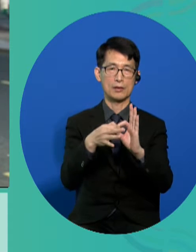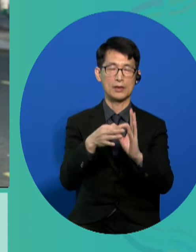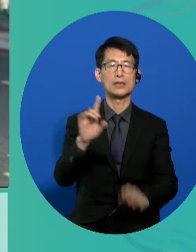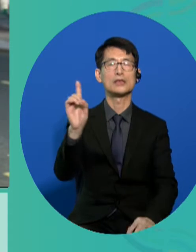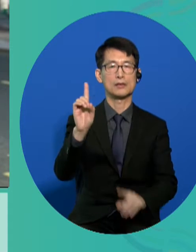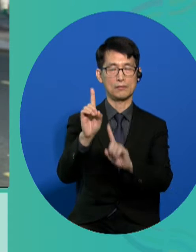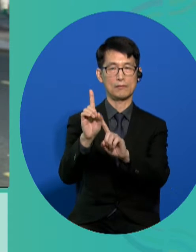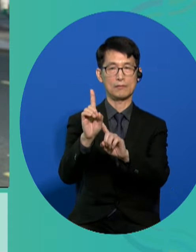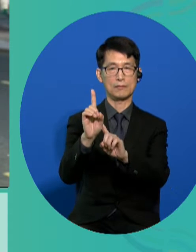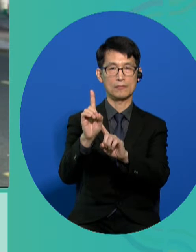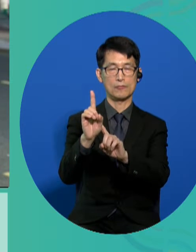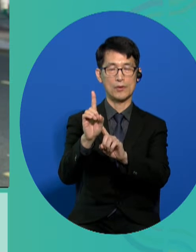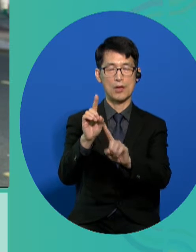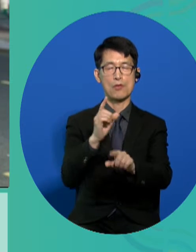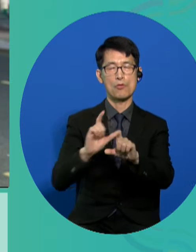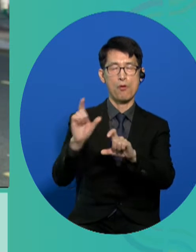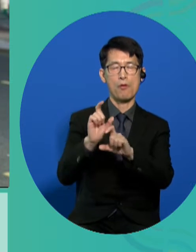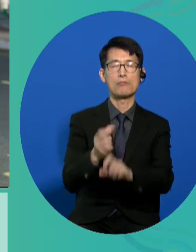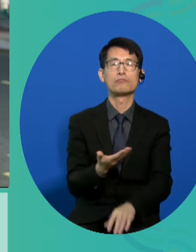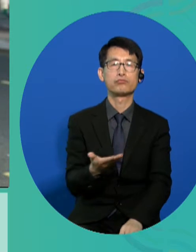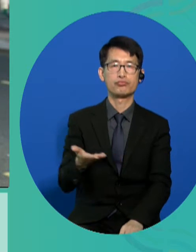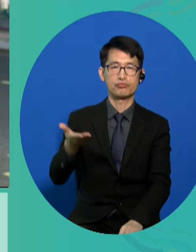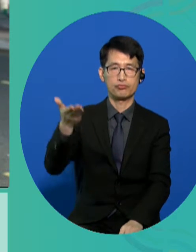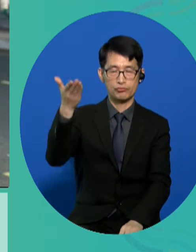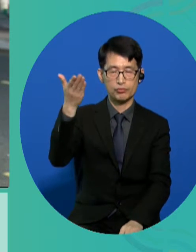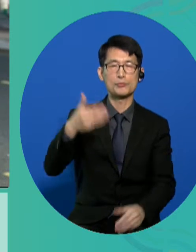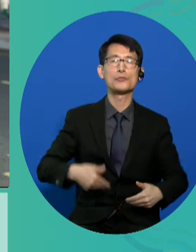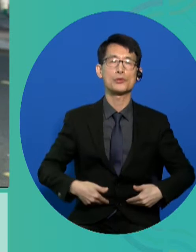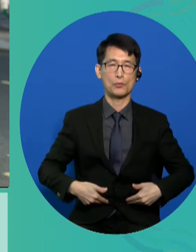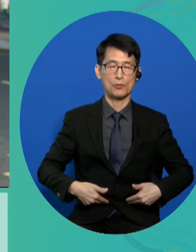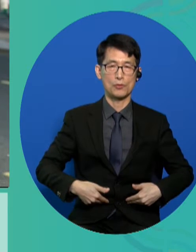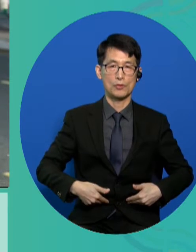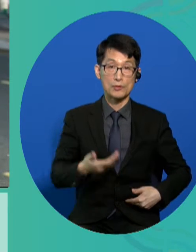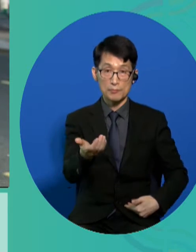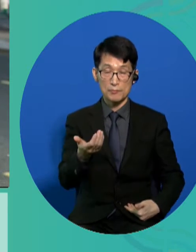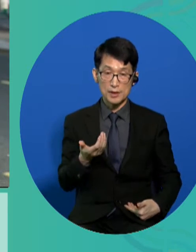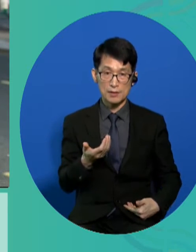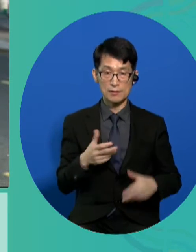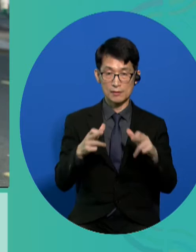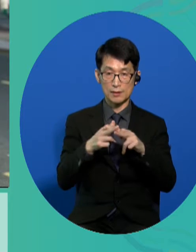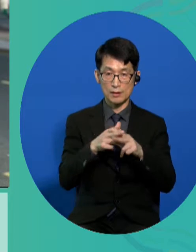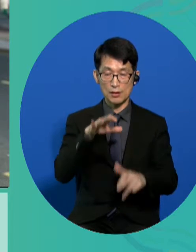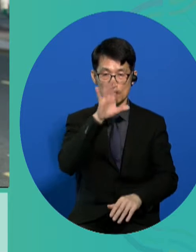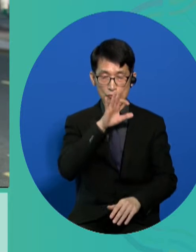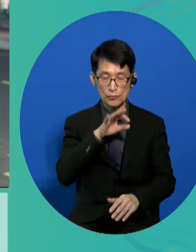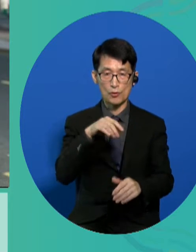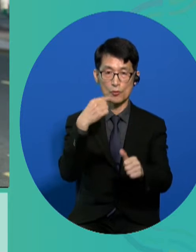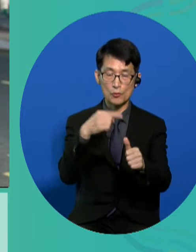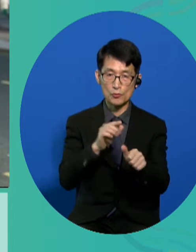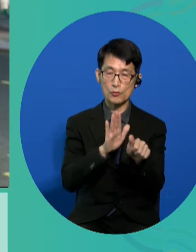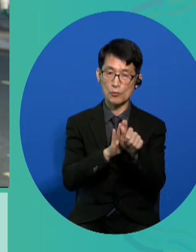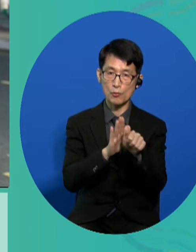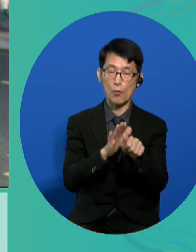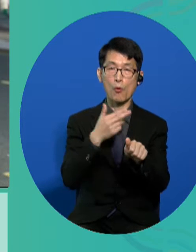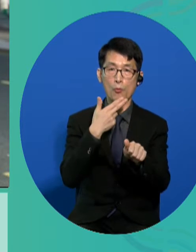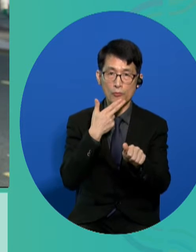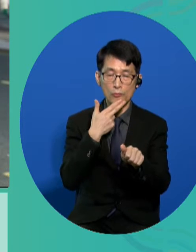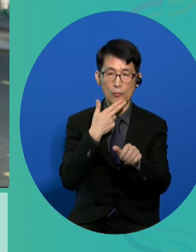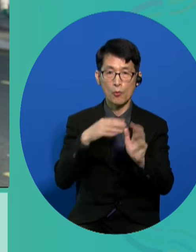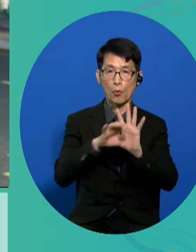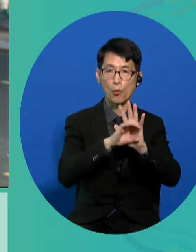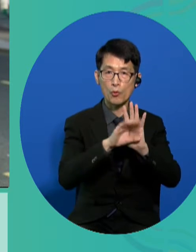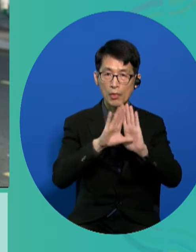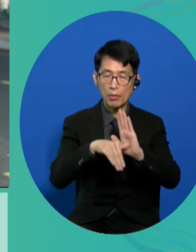결실을 장애인들이 충분히 제대로 누리지 못하고 있다는 사실이라는 말을 했었습니다. 이 디지털 전환은 전 세계